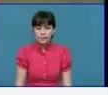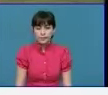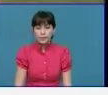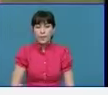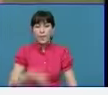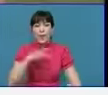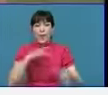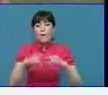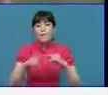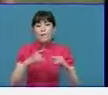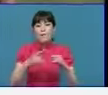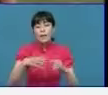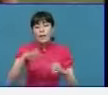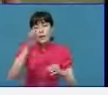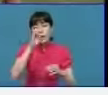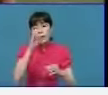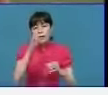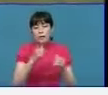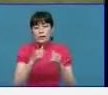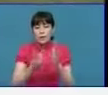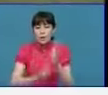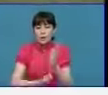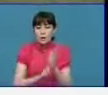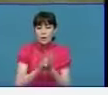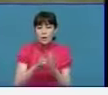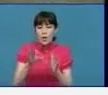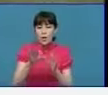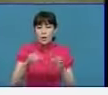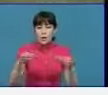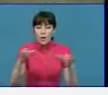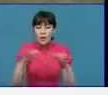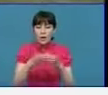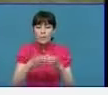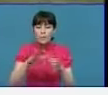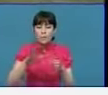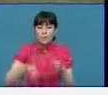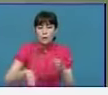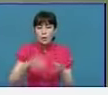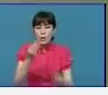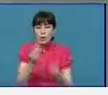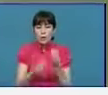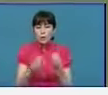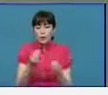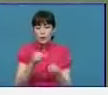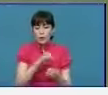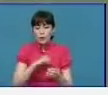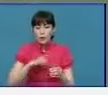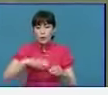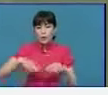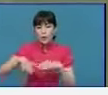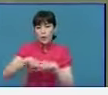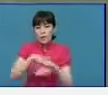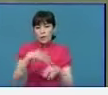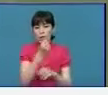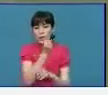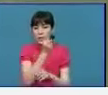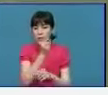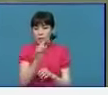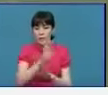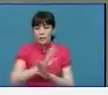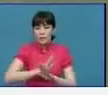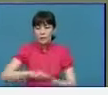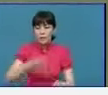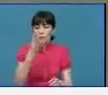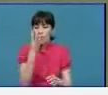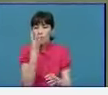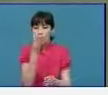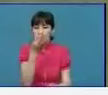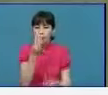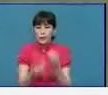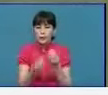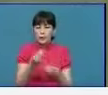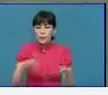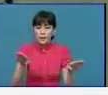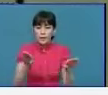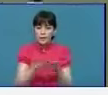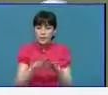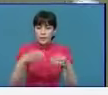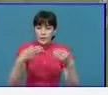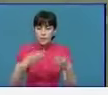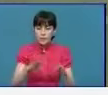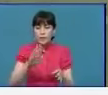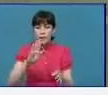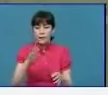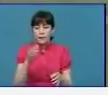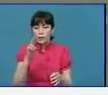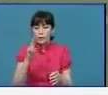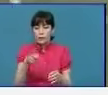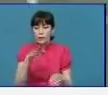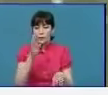Футболдан ел чемпионатын тамаша бастаған Ордабасы командасы соңғы ойындарында өз алаңында жеңіске жете алар емес. Төрт ойында тең есеппен аяқтаған Виктор Кумыков